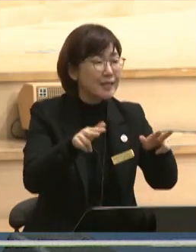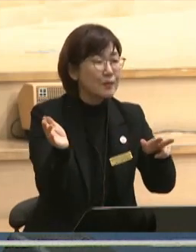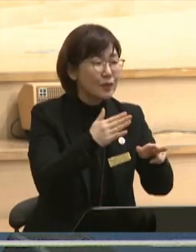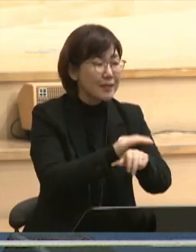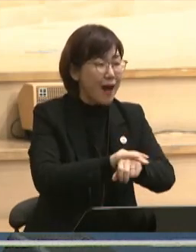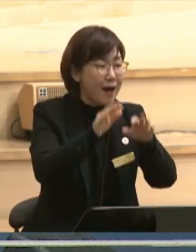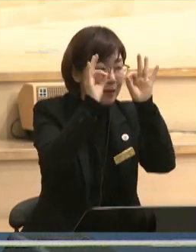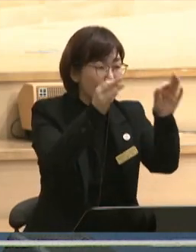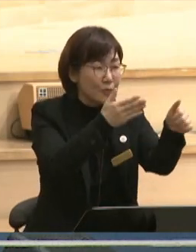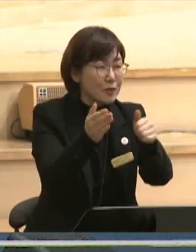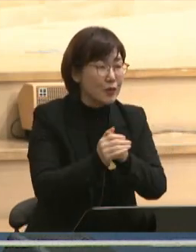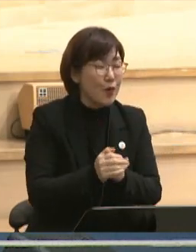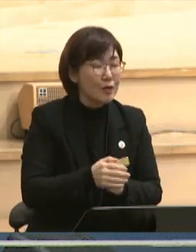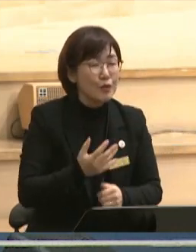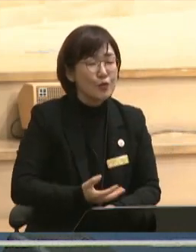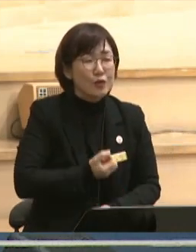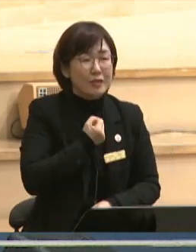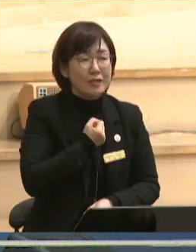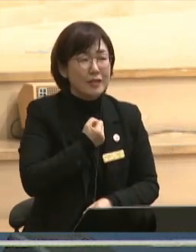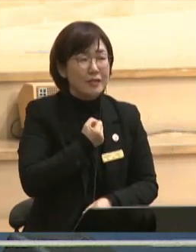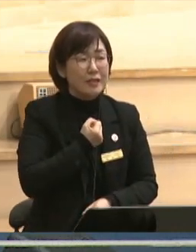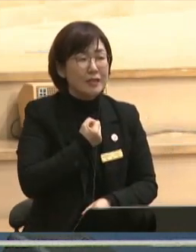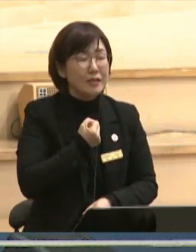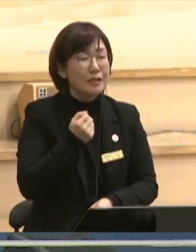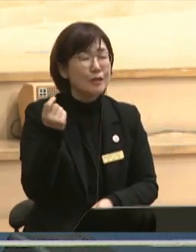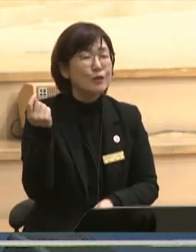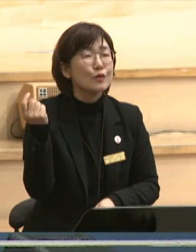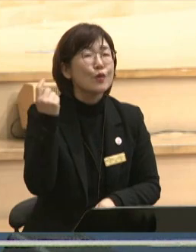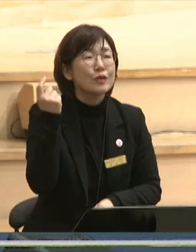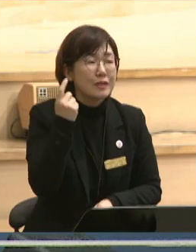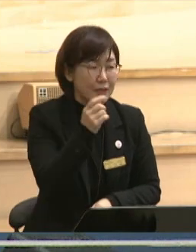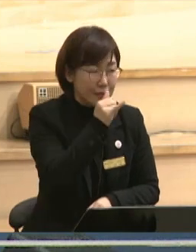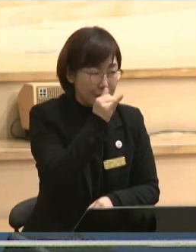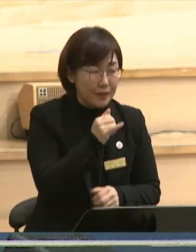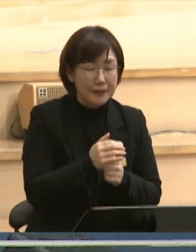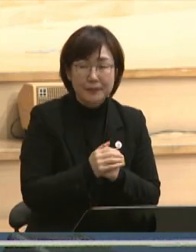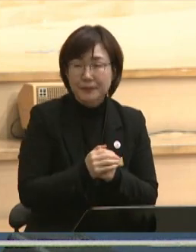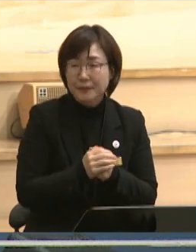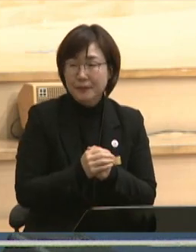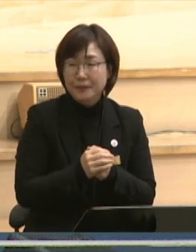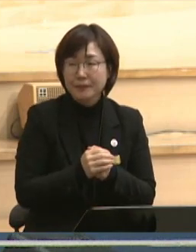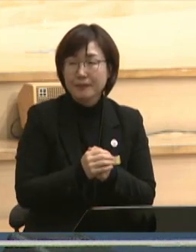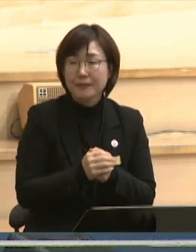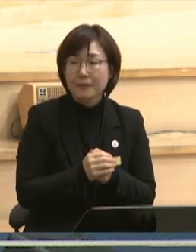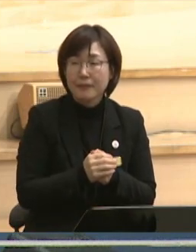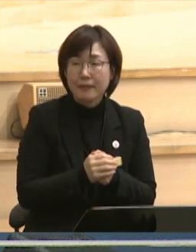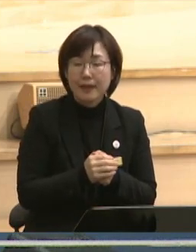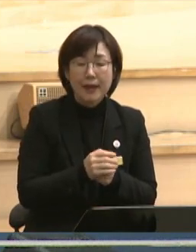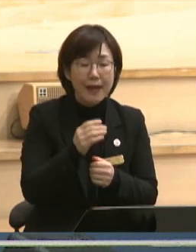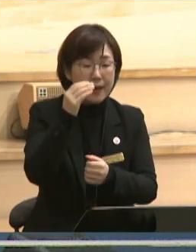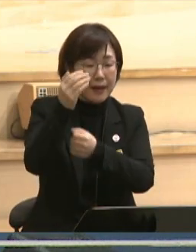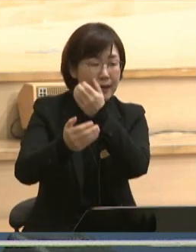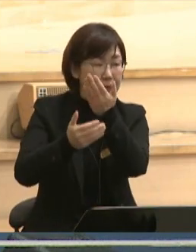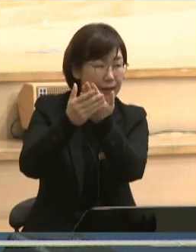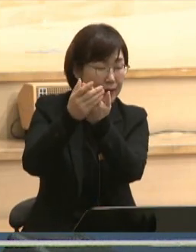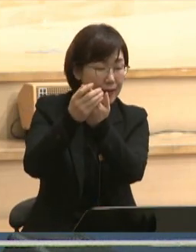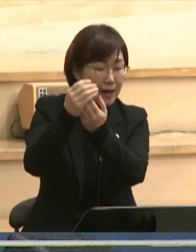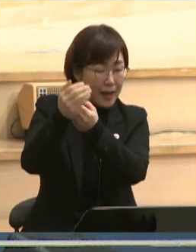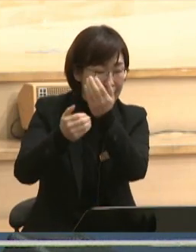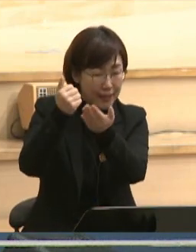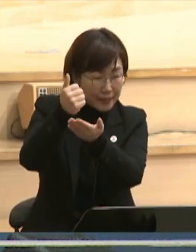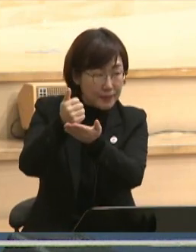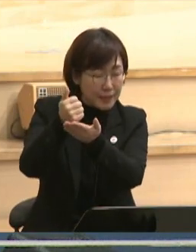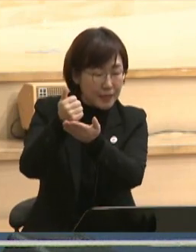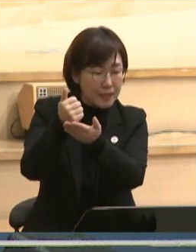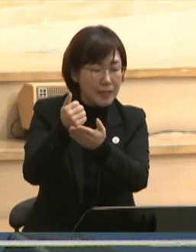됩니다 충격적인 소식이 한 가지 더 있습니다 그게 뭐냐면 하나님이 부부관계